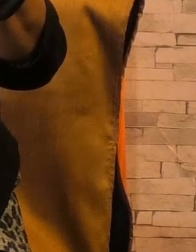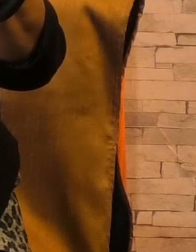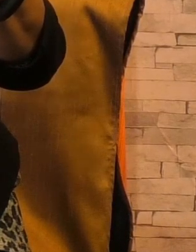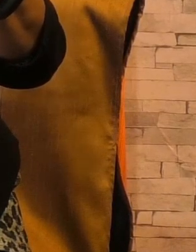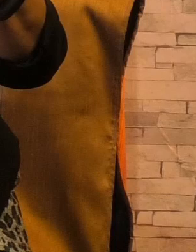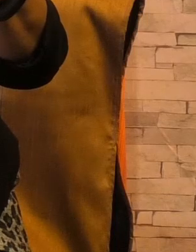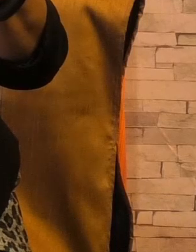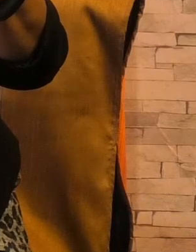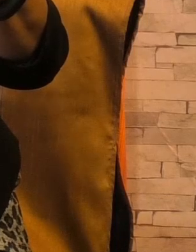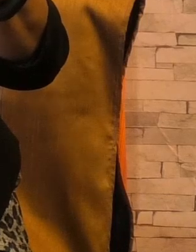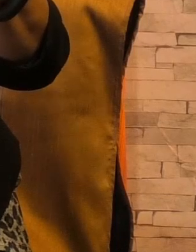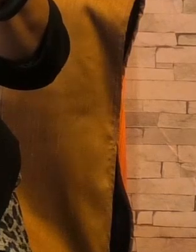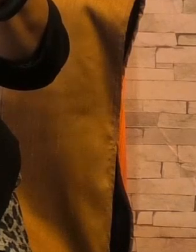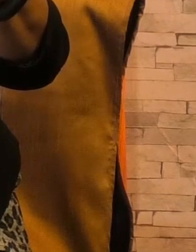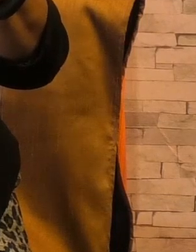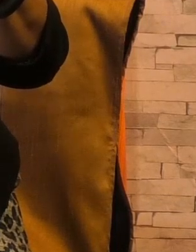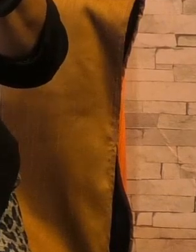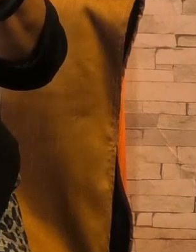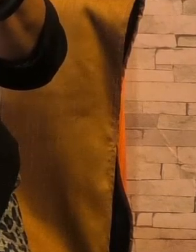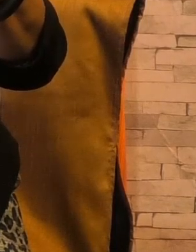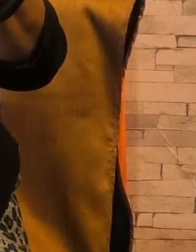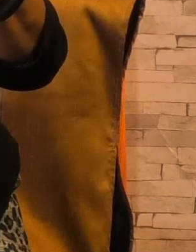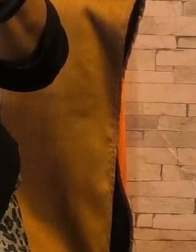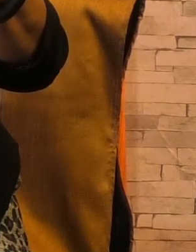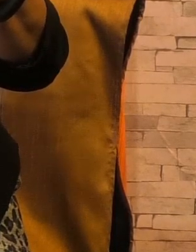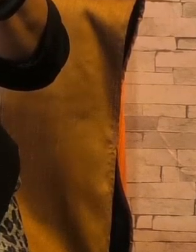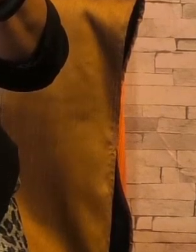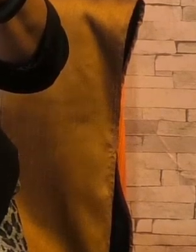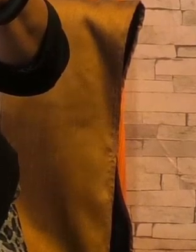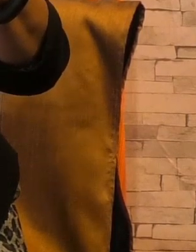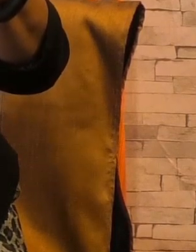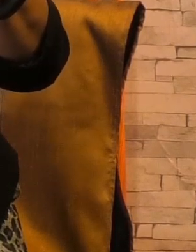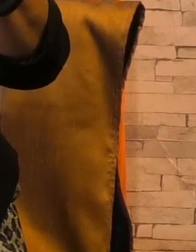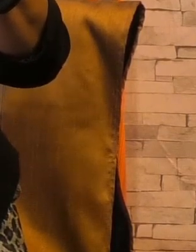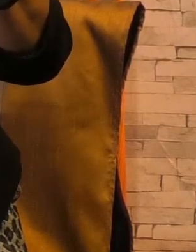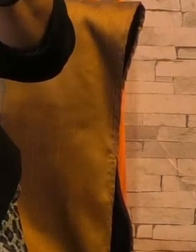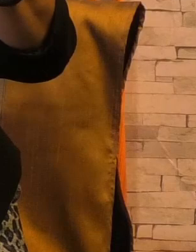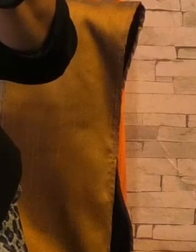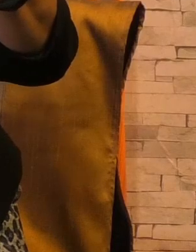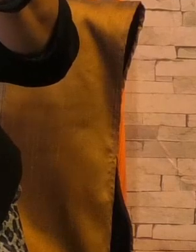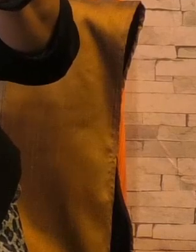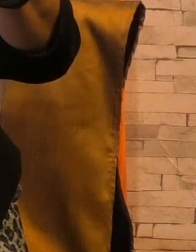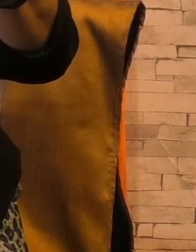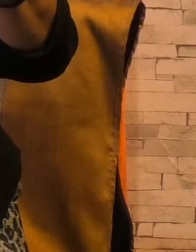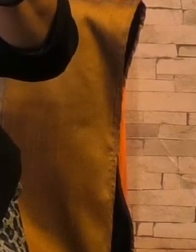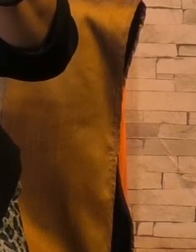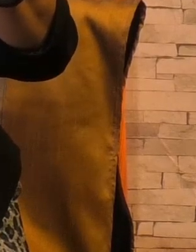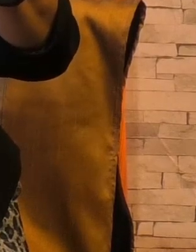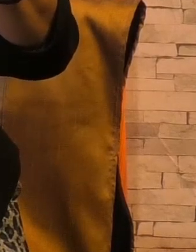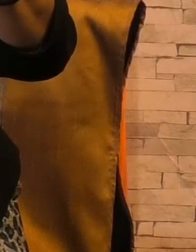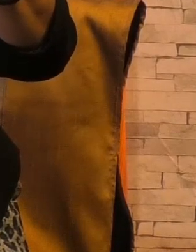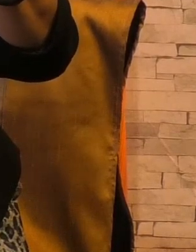i malemu ki ste li trativali i fala TV Novi. Ova emisija kada je bila na pravljena